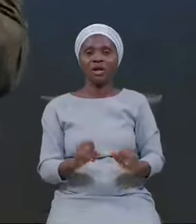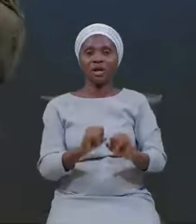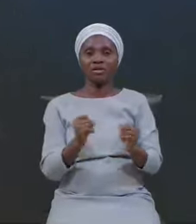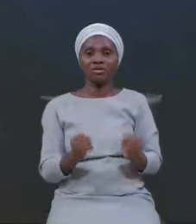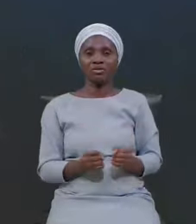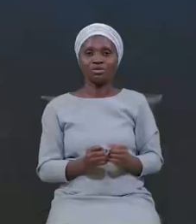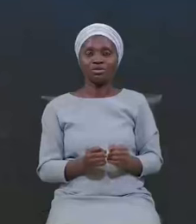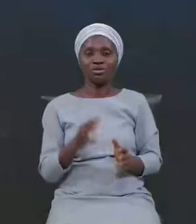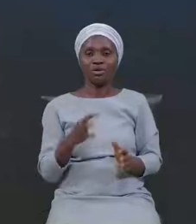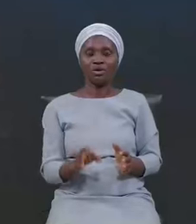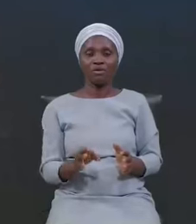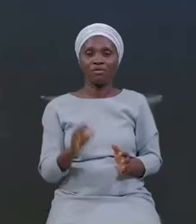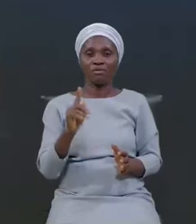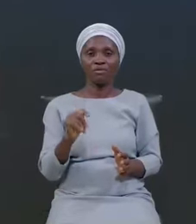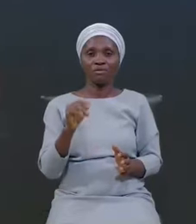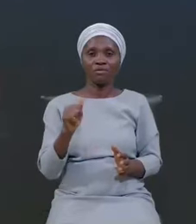Et nous serons ensemble